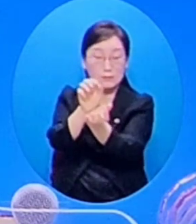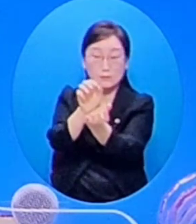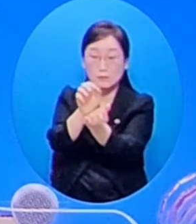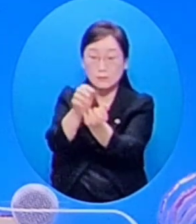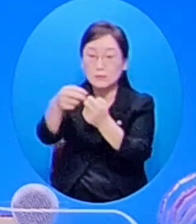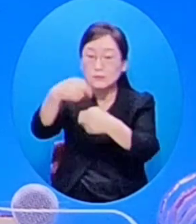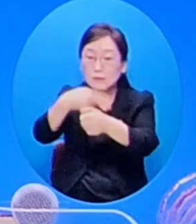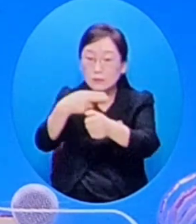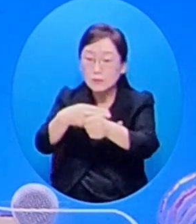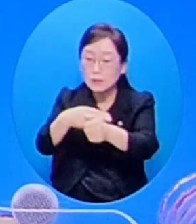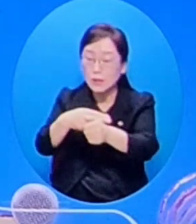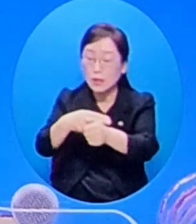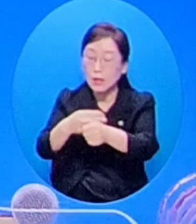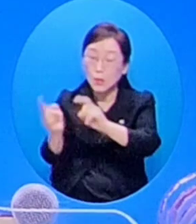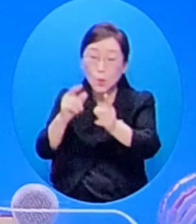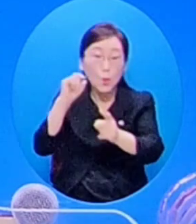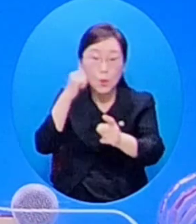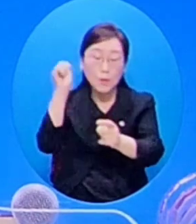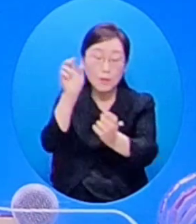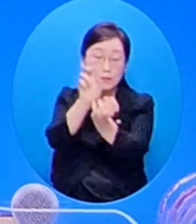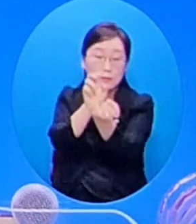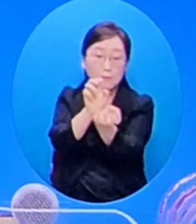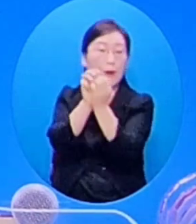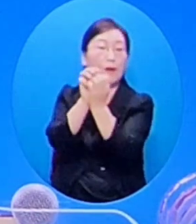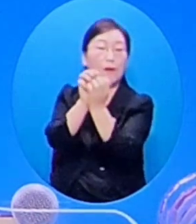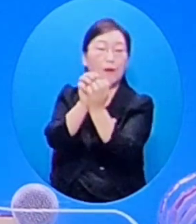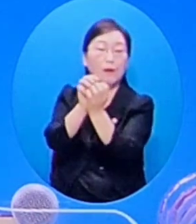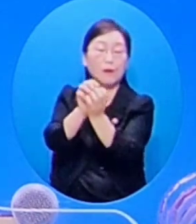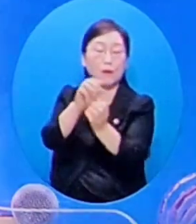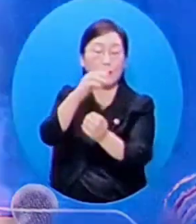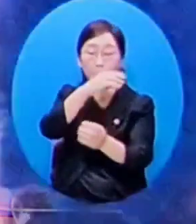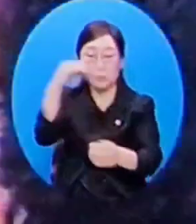그 떨어진 턱이 붙어버렸습니다.